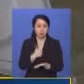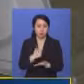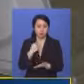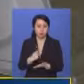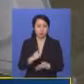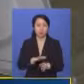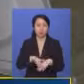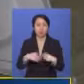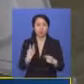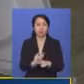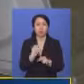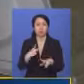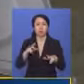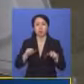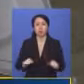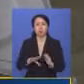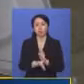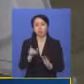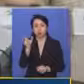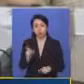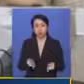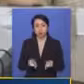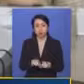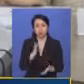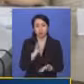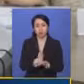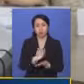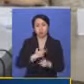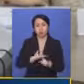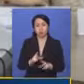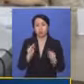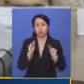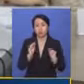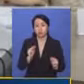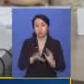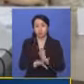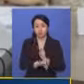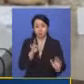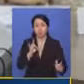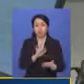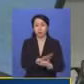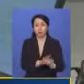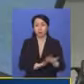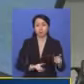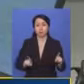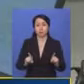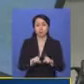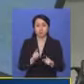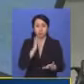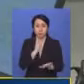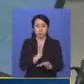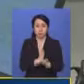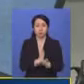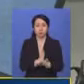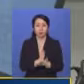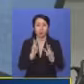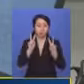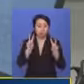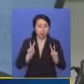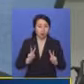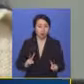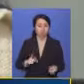Основные из них – обеспечение безопасности прав избирателей, а также создание наиболее справедливого выборного процесса. Также определены